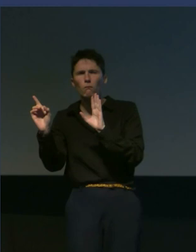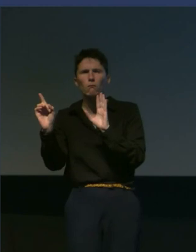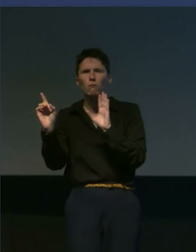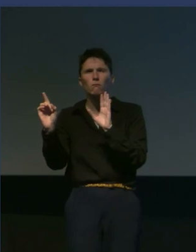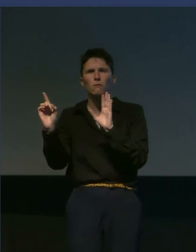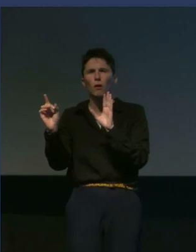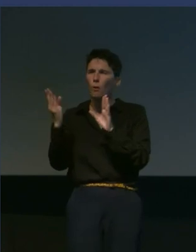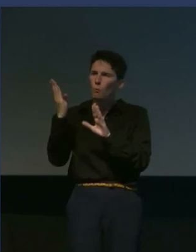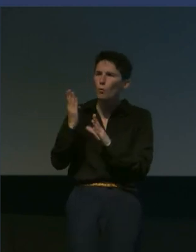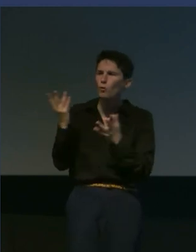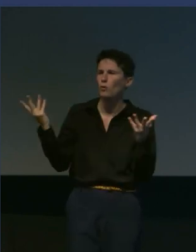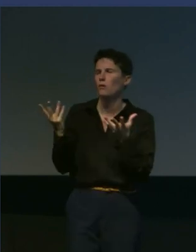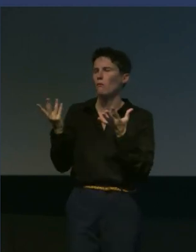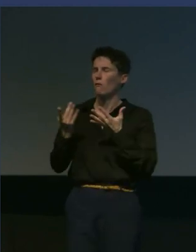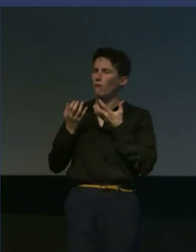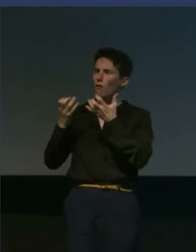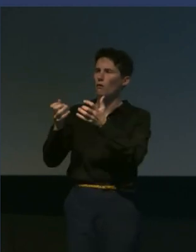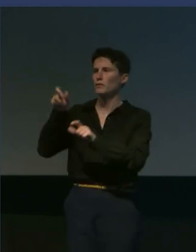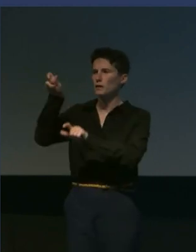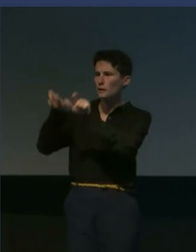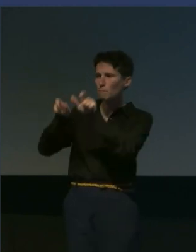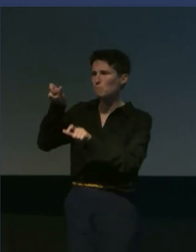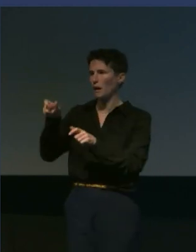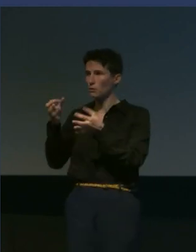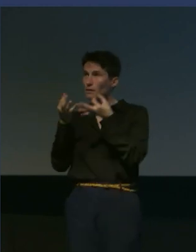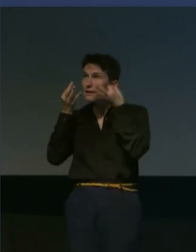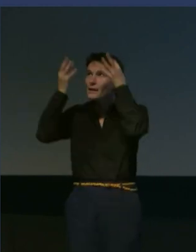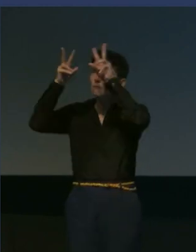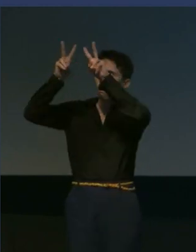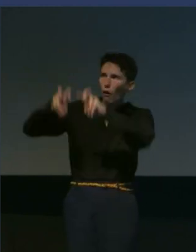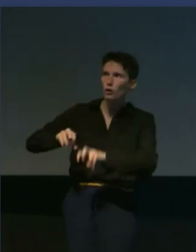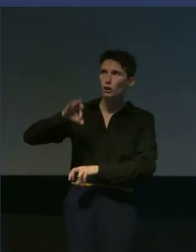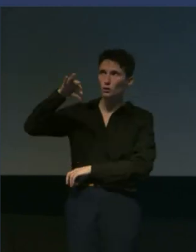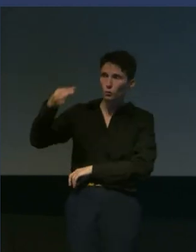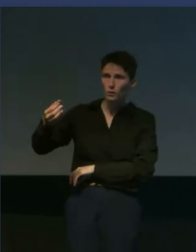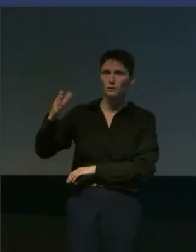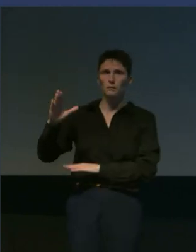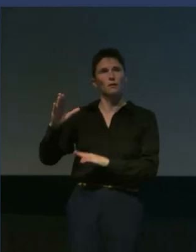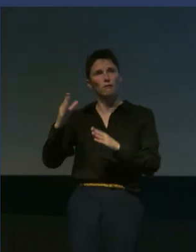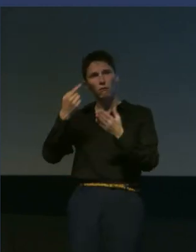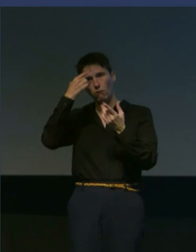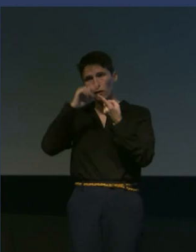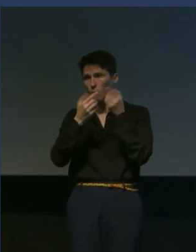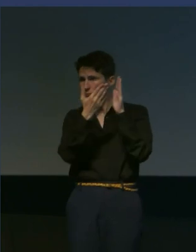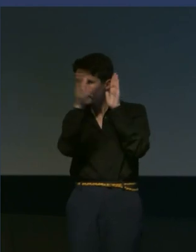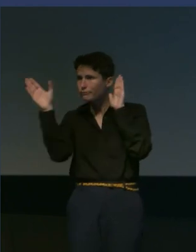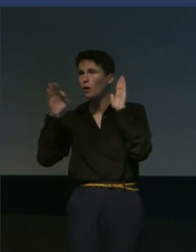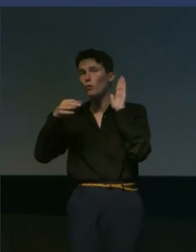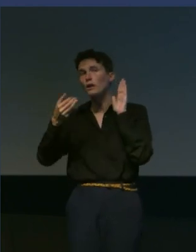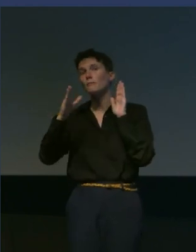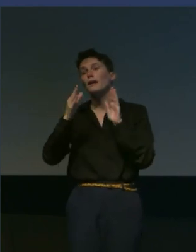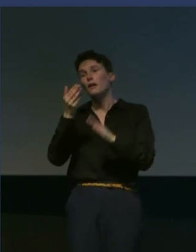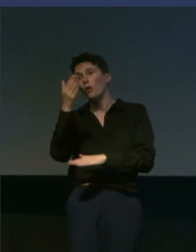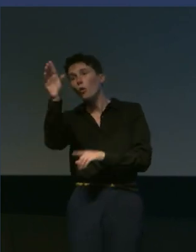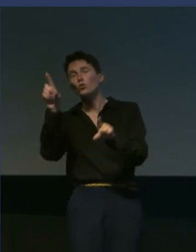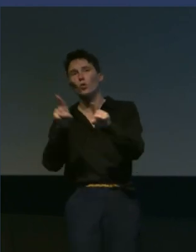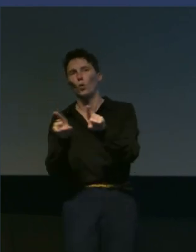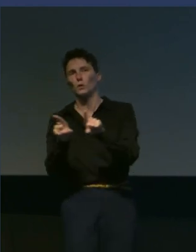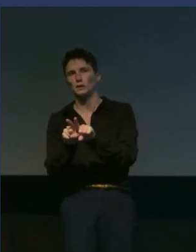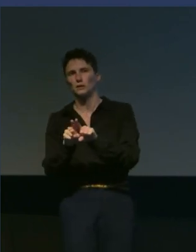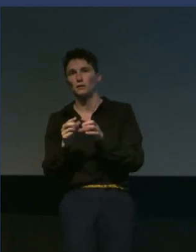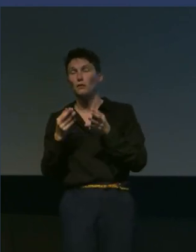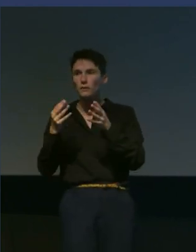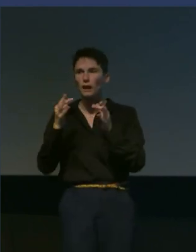d'avoir leur sport de climatologue avec toutes les disciplines, comme vous disiez, que ça implique. Mais pour les autres, en tout cas, c'était important